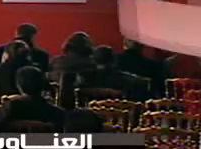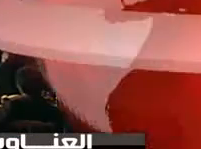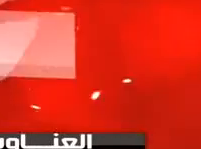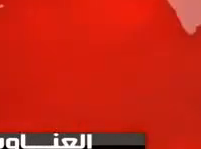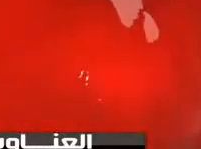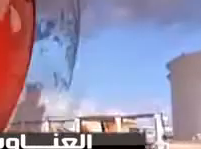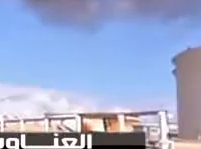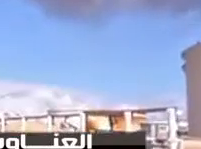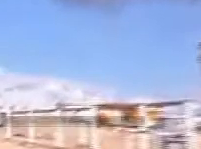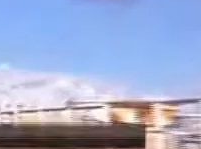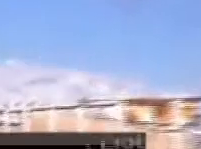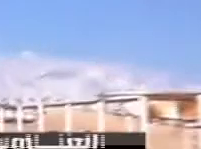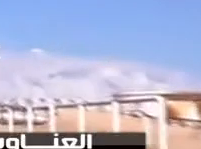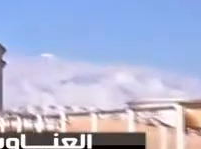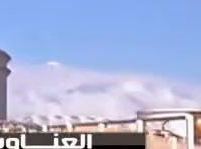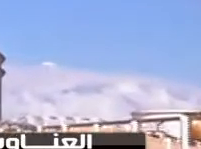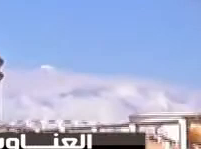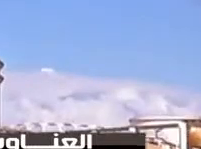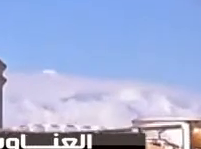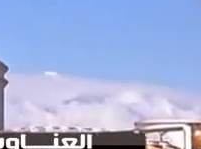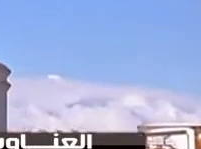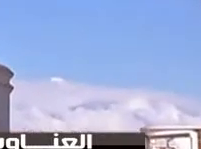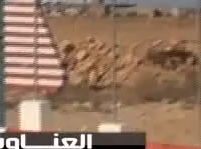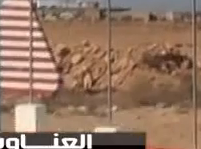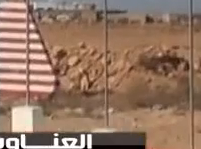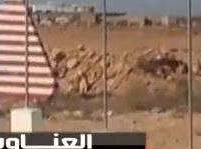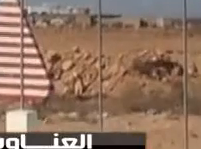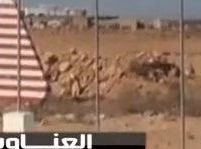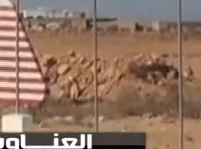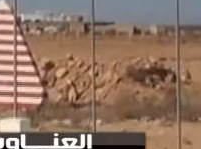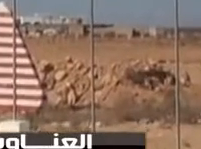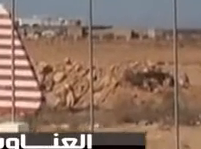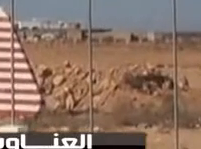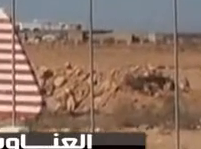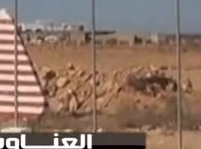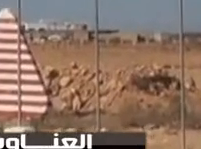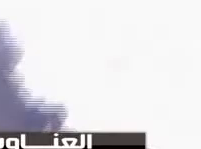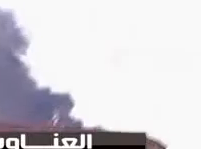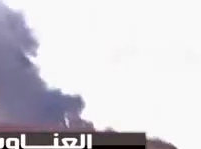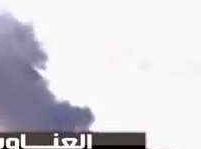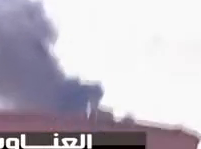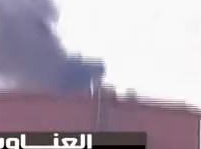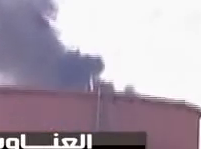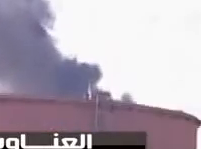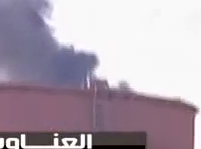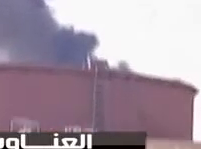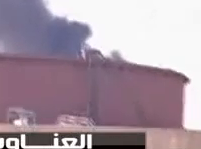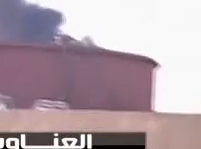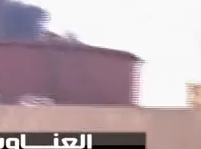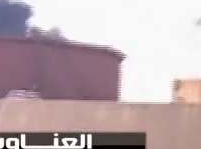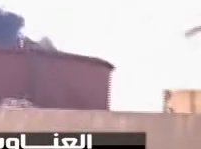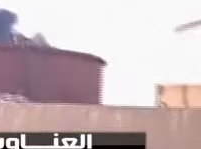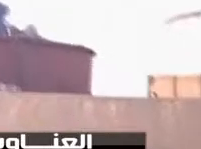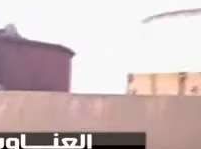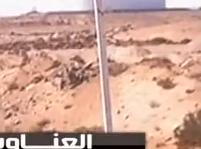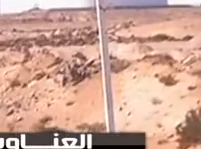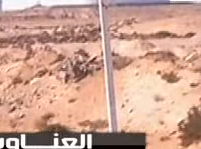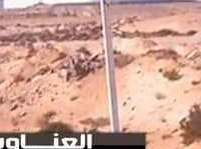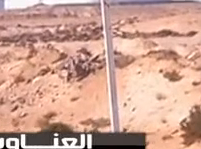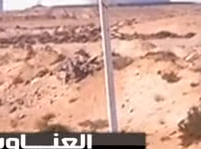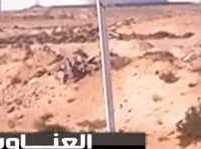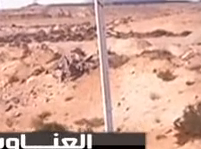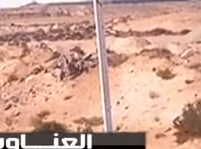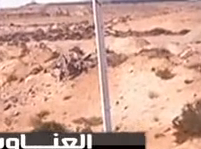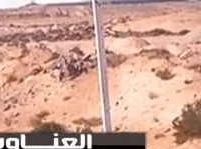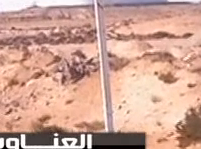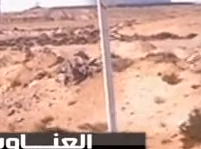للانتخابات الرئاسية. القوات الحكومية الليبية تعلن إخماد الحرائق في 4 خزانات نفطية من جملة 7 اشتعلت